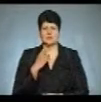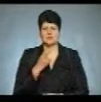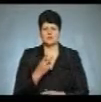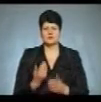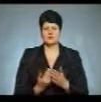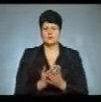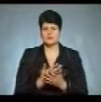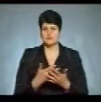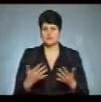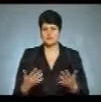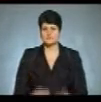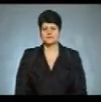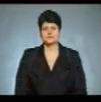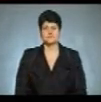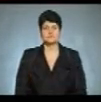випуску.